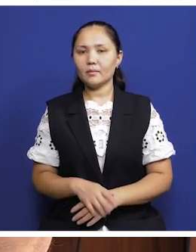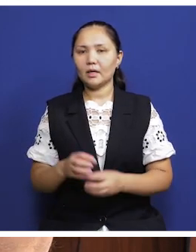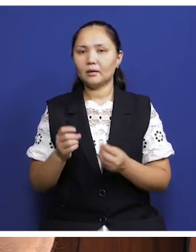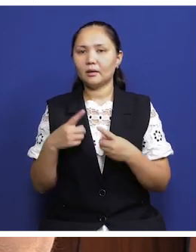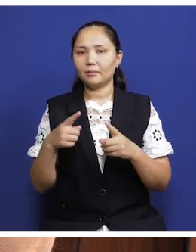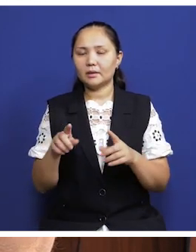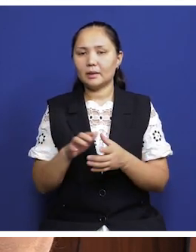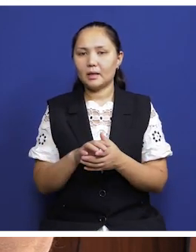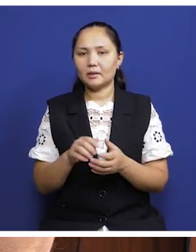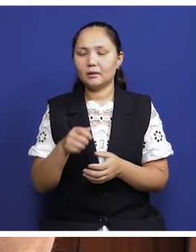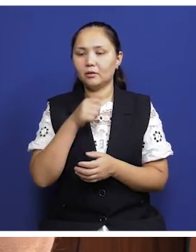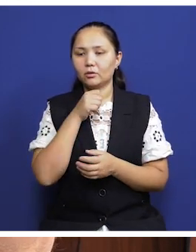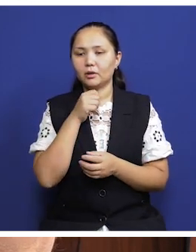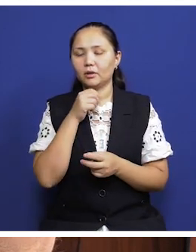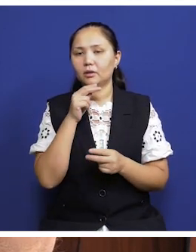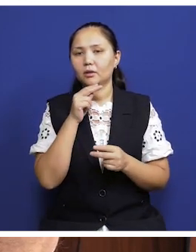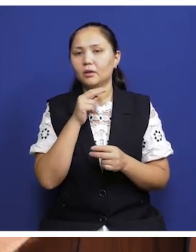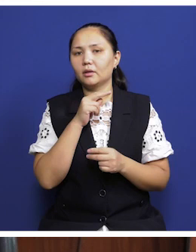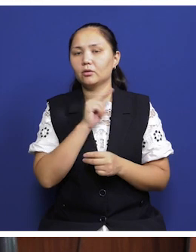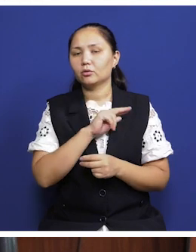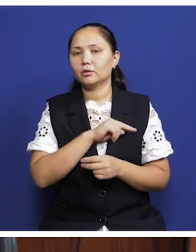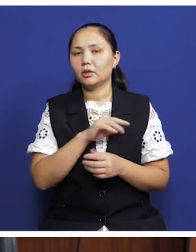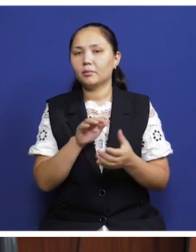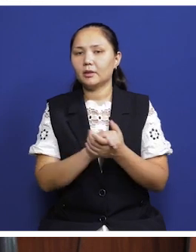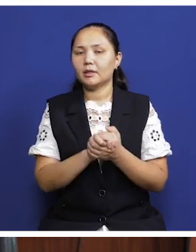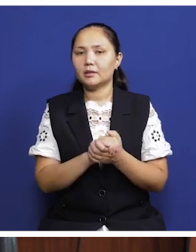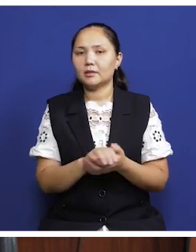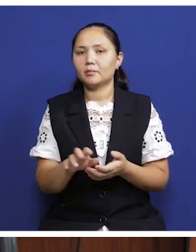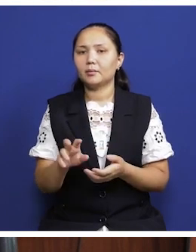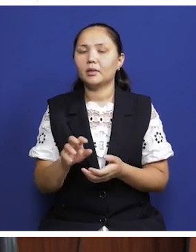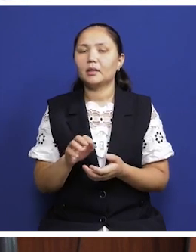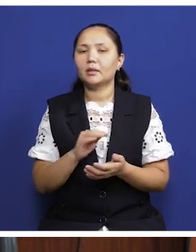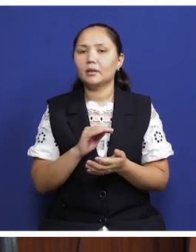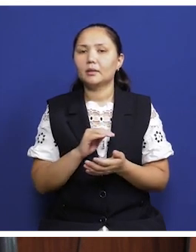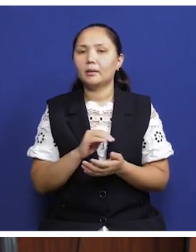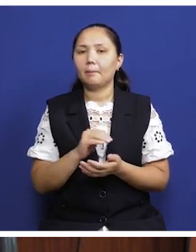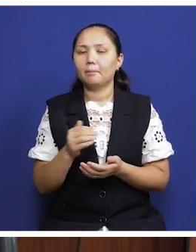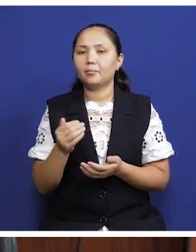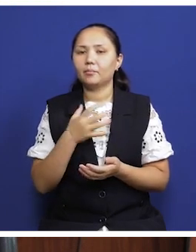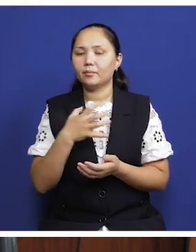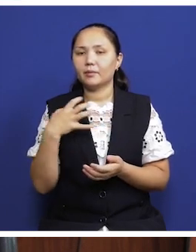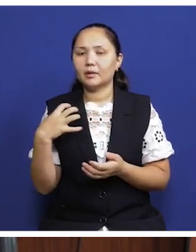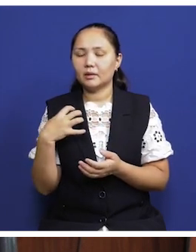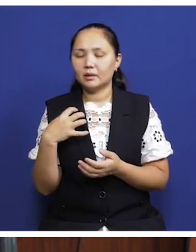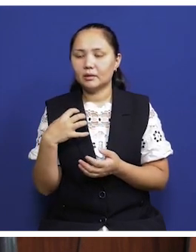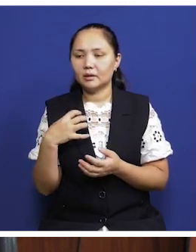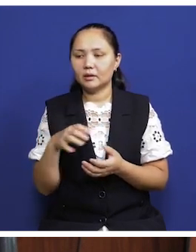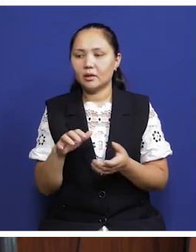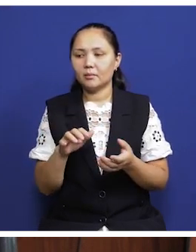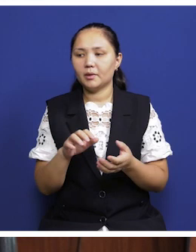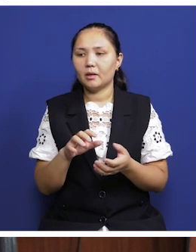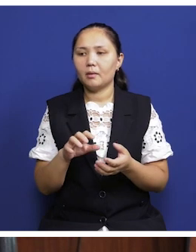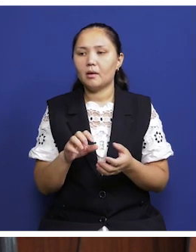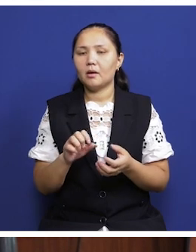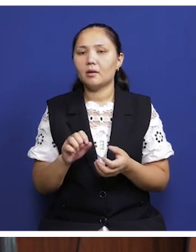бөлек ірі шаруа қожалықтармен де келісіп отырып, меморандум арқылы жалпы біздің жайылымдарда малдың еркін жайылуын,